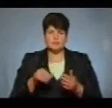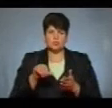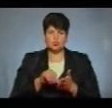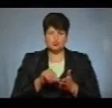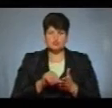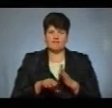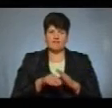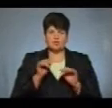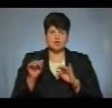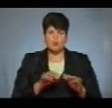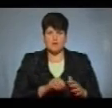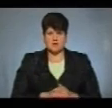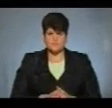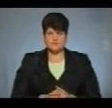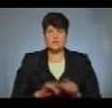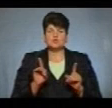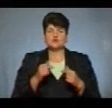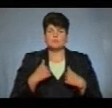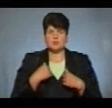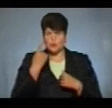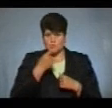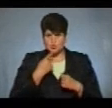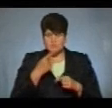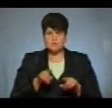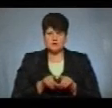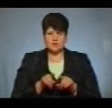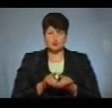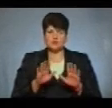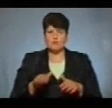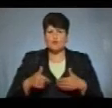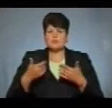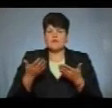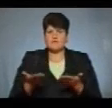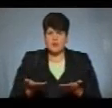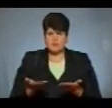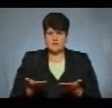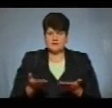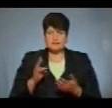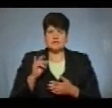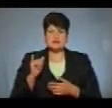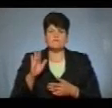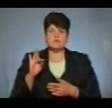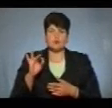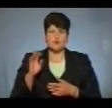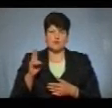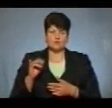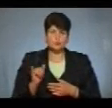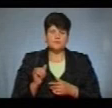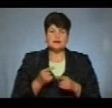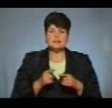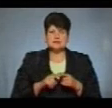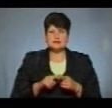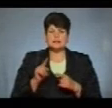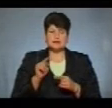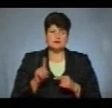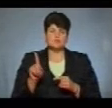у виборчій кампанії. Що ми особисто також подавали від Нівроку, від коаліції, це